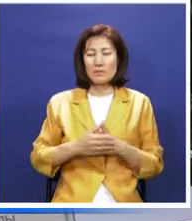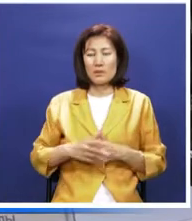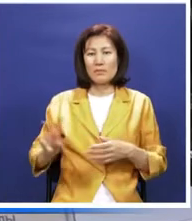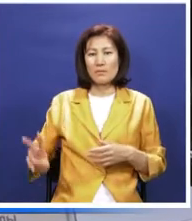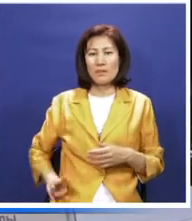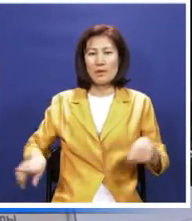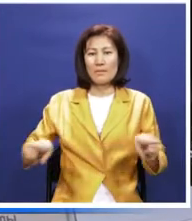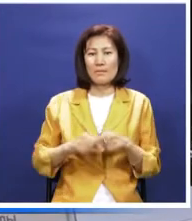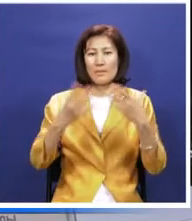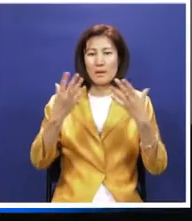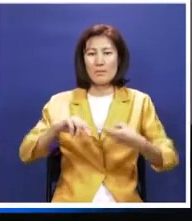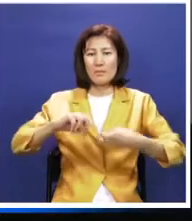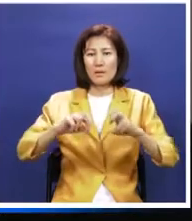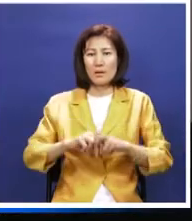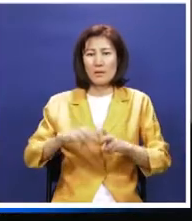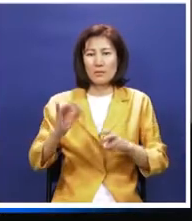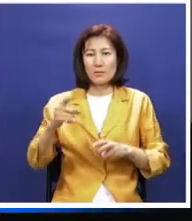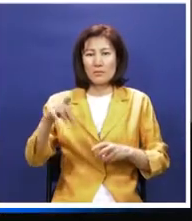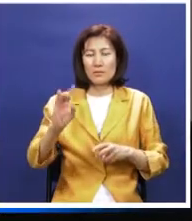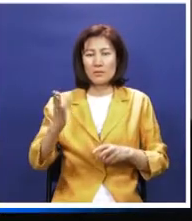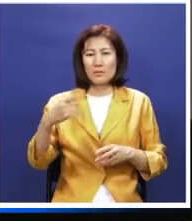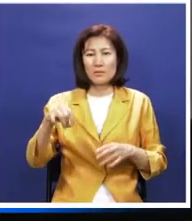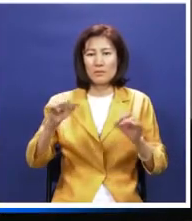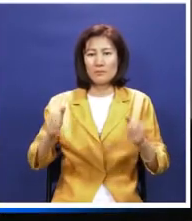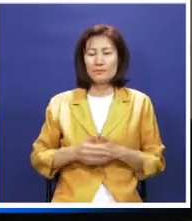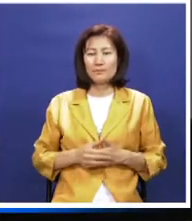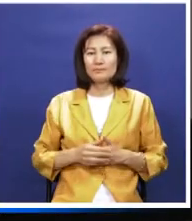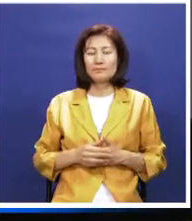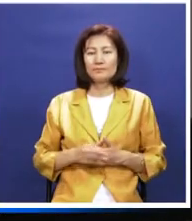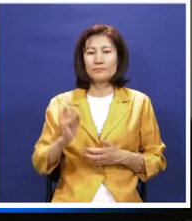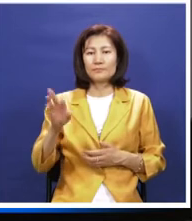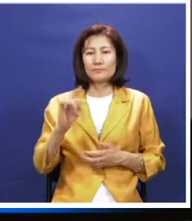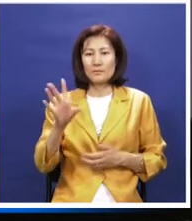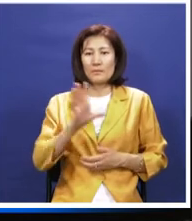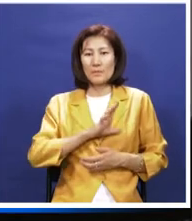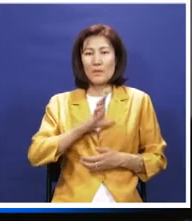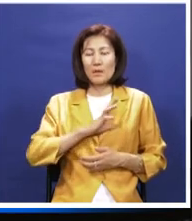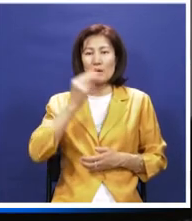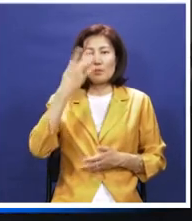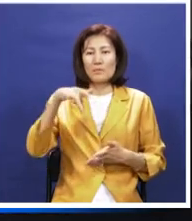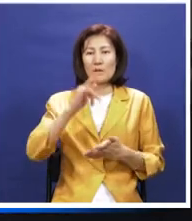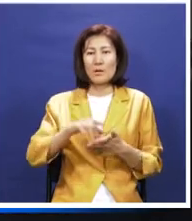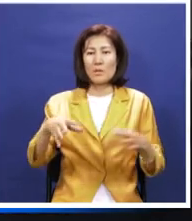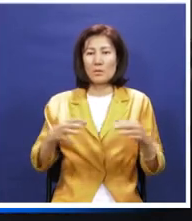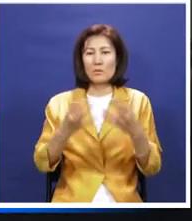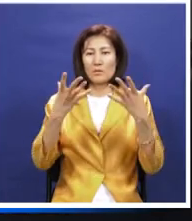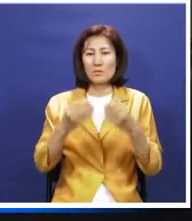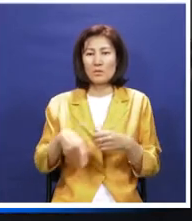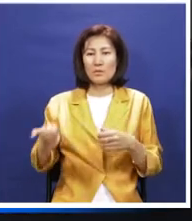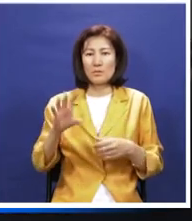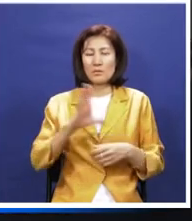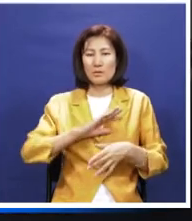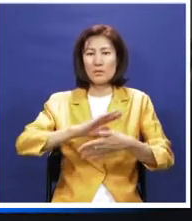басшысы, сондай-ақ бүгінгі мәселенің қозғаушысы Қазтрансгаз аймақ акционерлік қоғамының Шымкент өндірістік филиалының